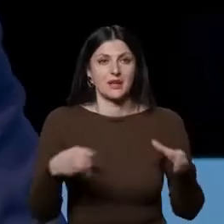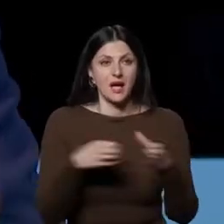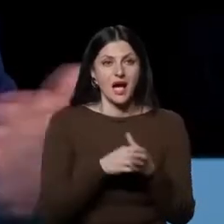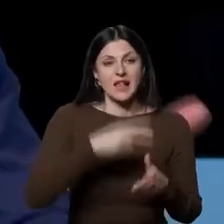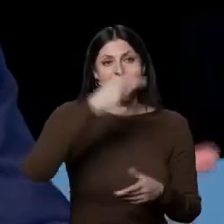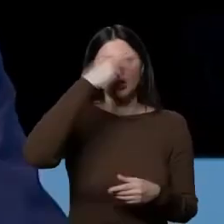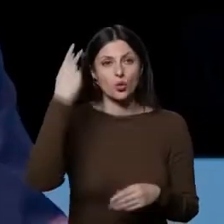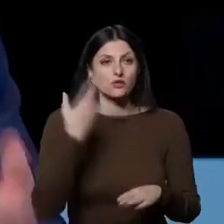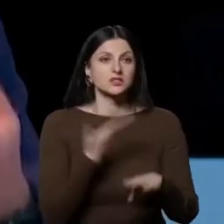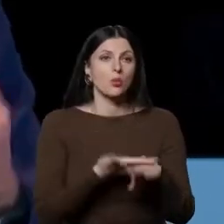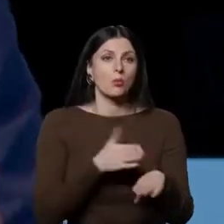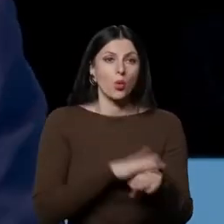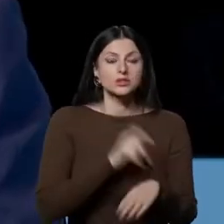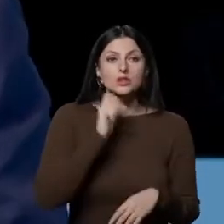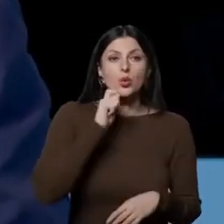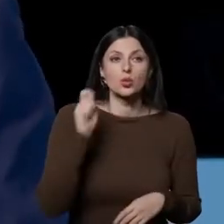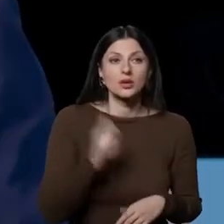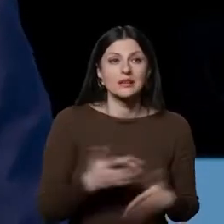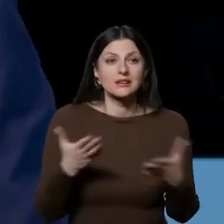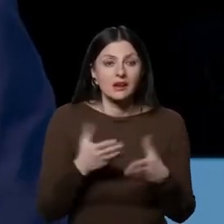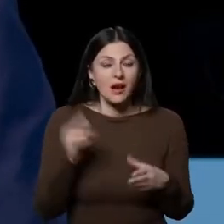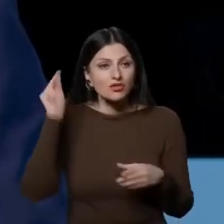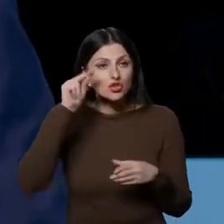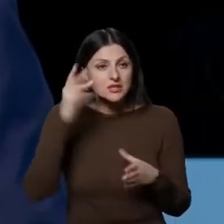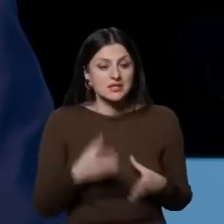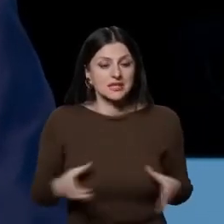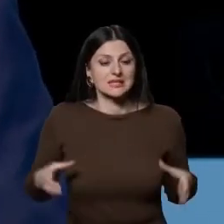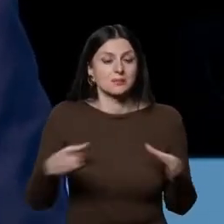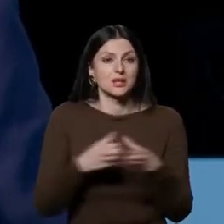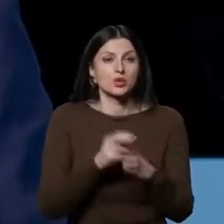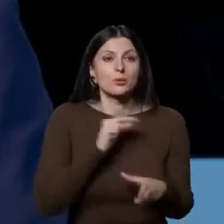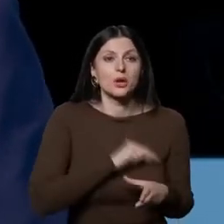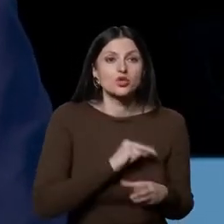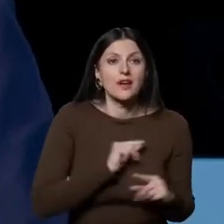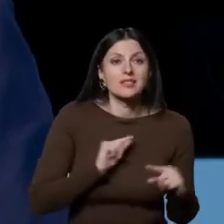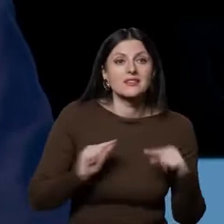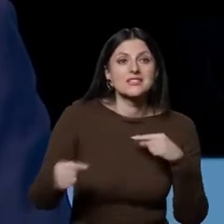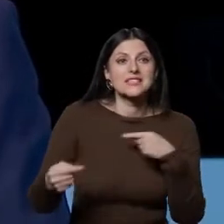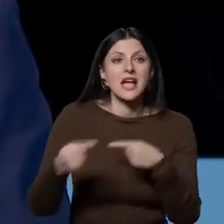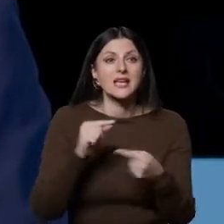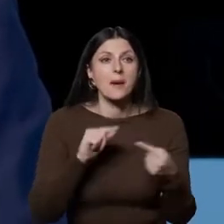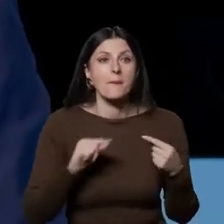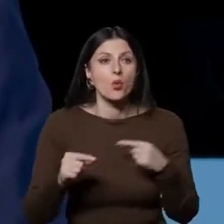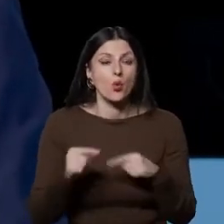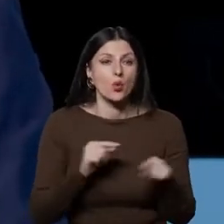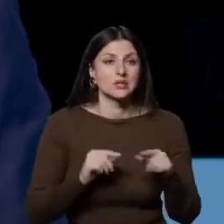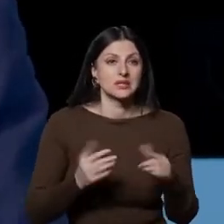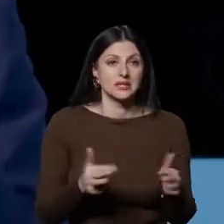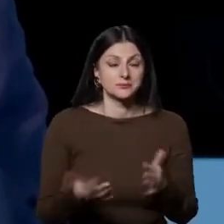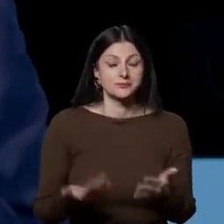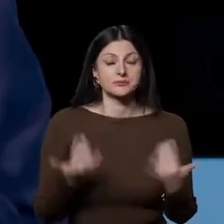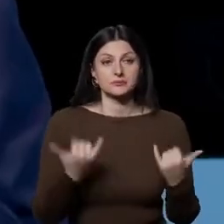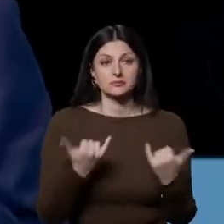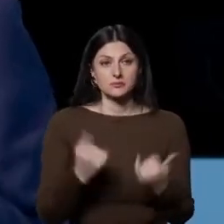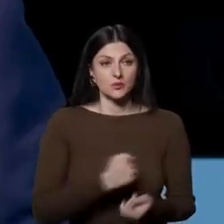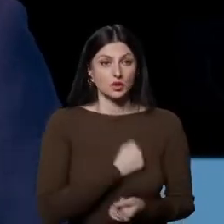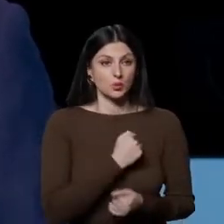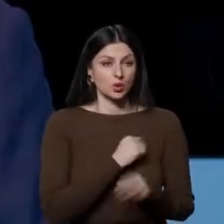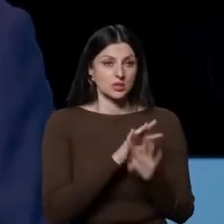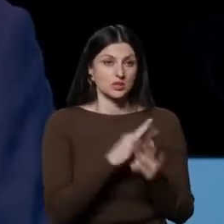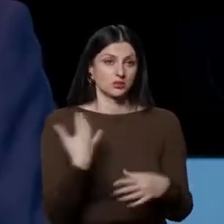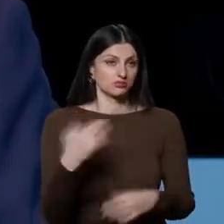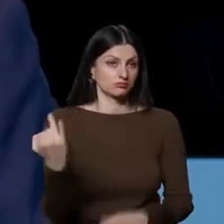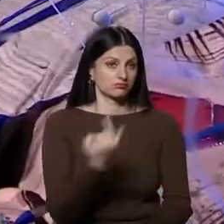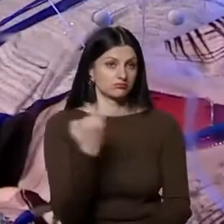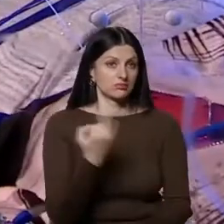литовсько-польсько-українська, яка вчиться спільно працювати на взаємодії. Тобто сьогодні досвід, який мають наші Збройні Сили, вже цікавить